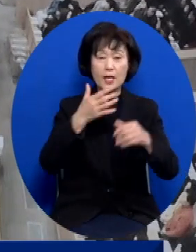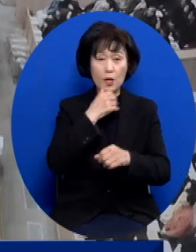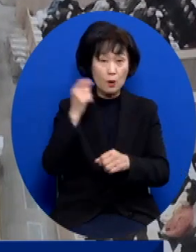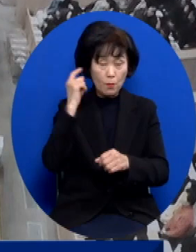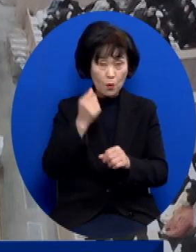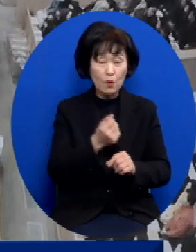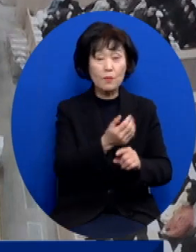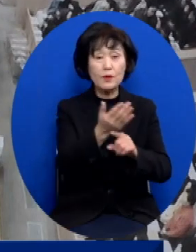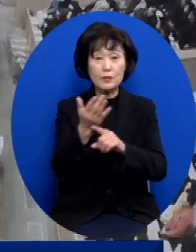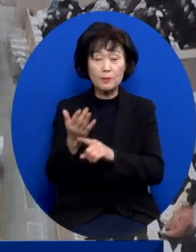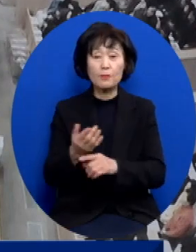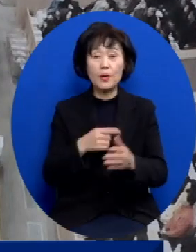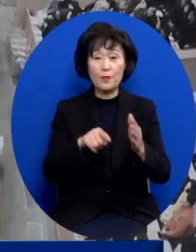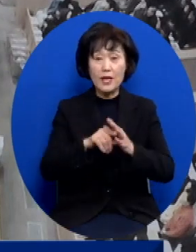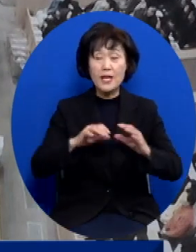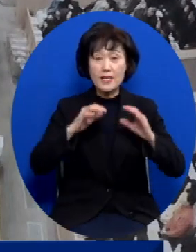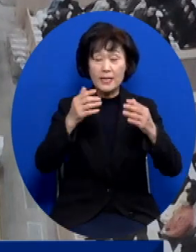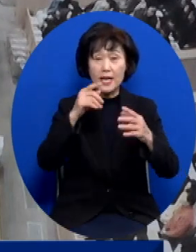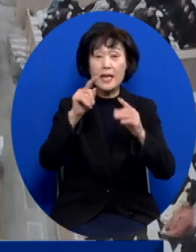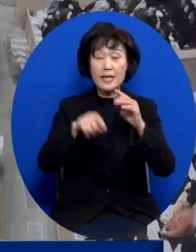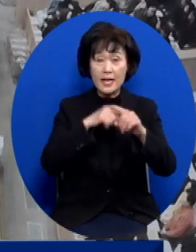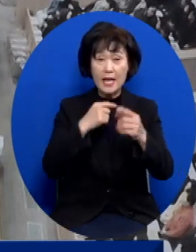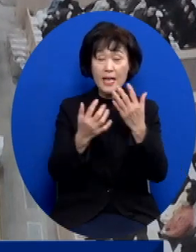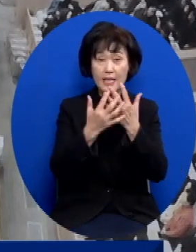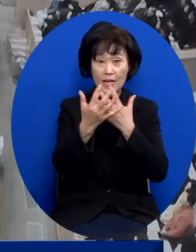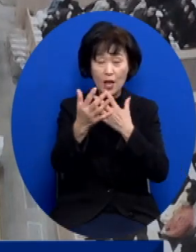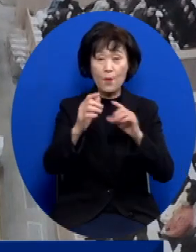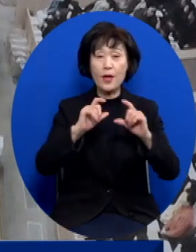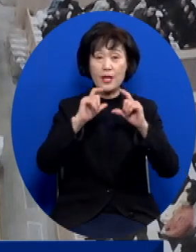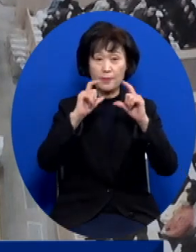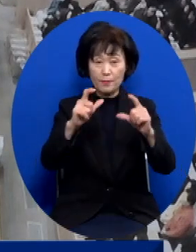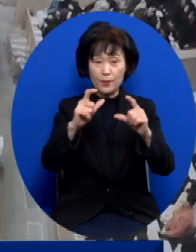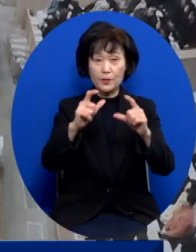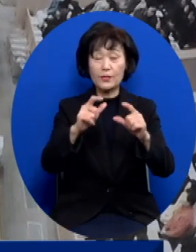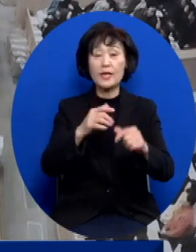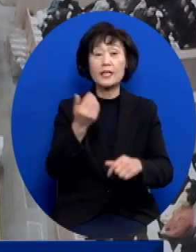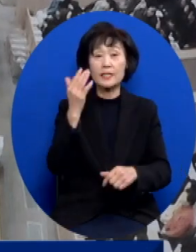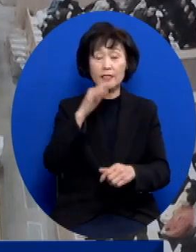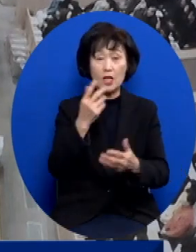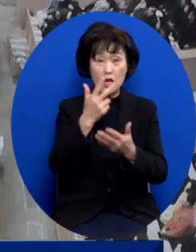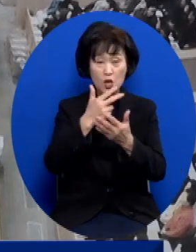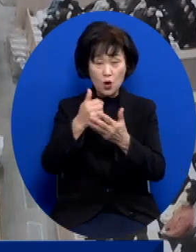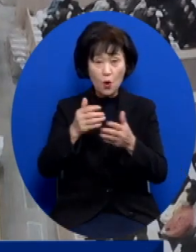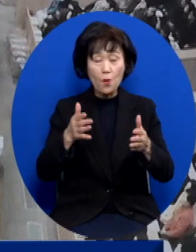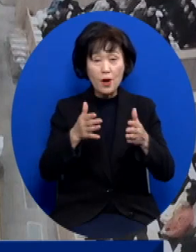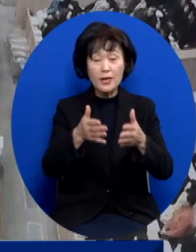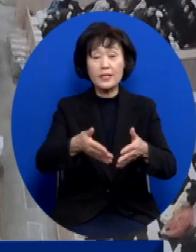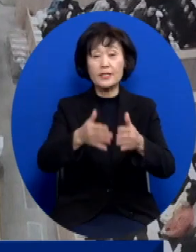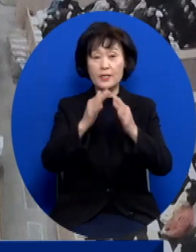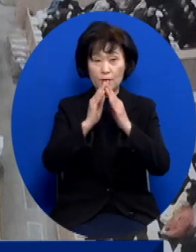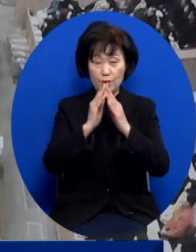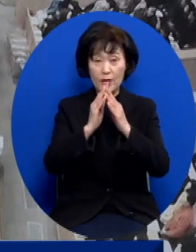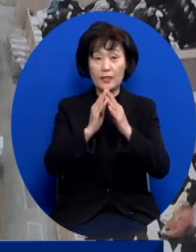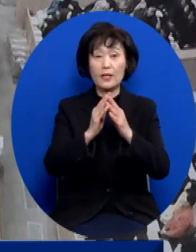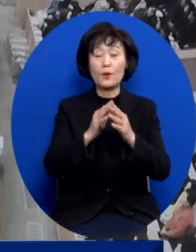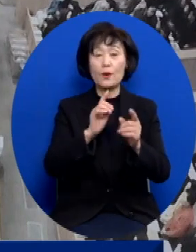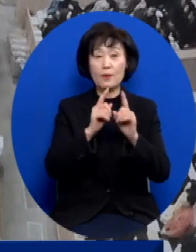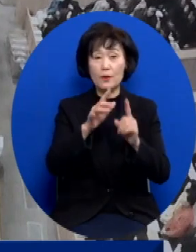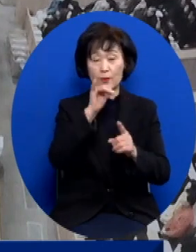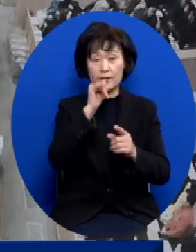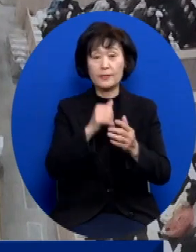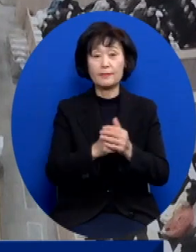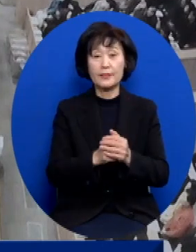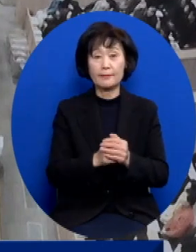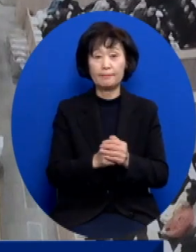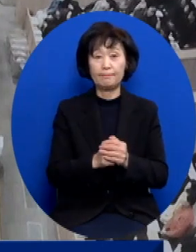세계대회 선포식을 개최했는데요. 세계를 12교구로 나눠 여호와의 길을 세우겠다는 목표를 나눴습니다. 박종혁